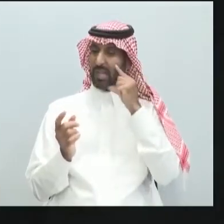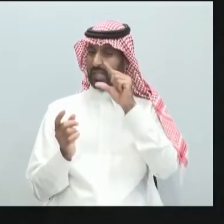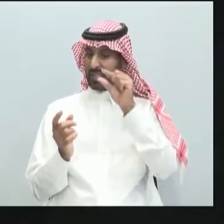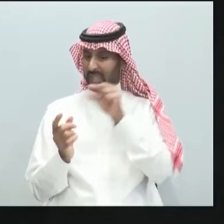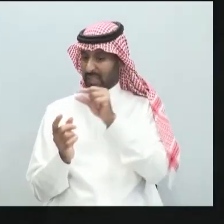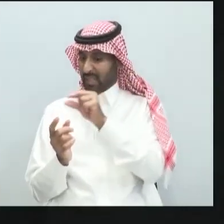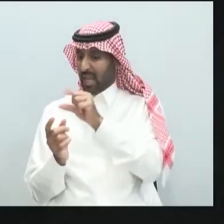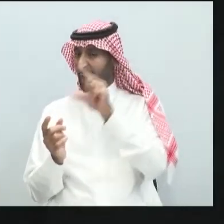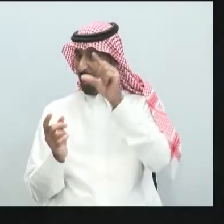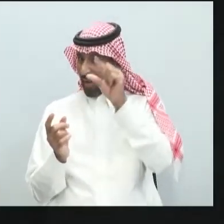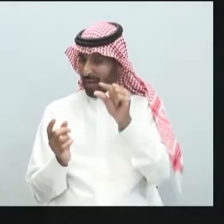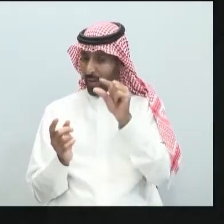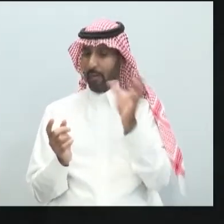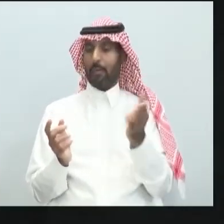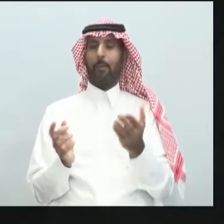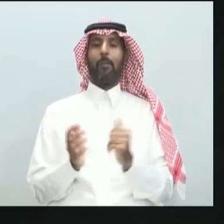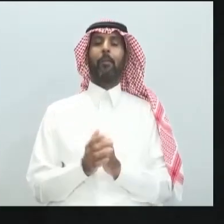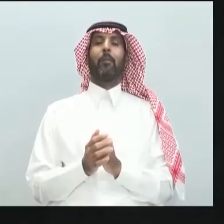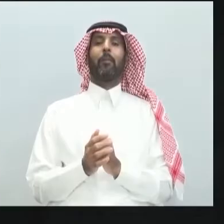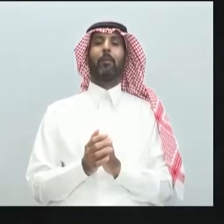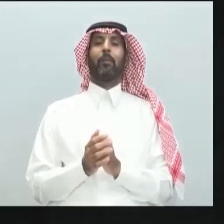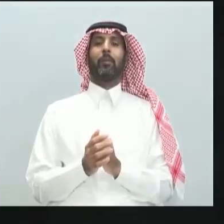المتناهيه في هذه الجمله